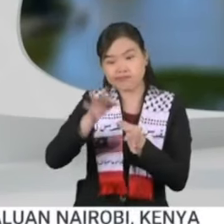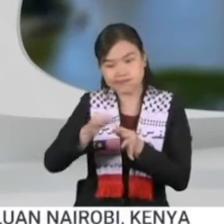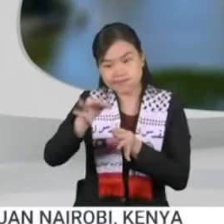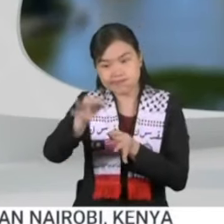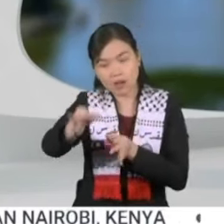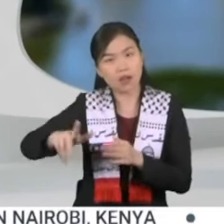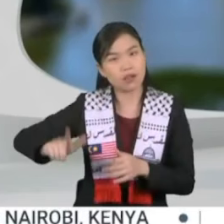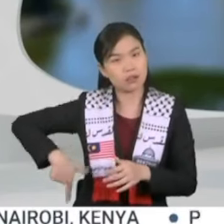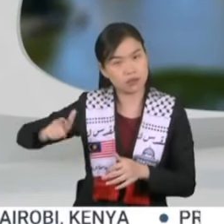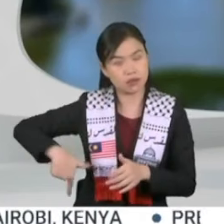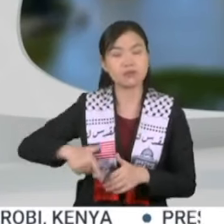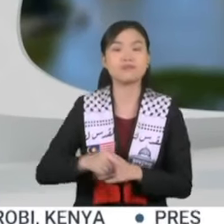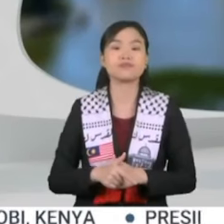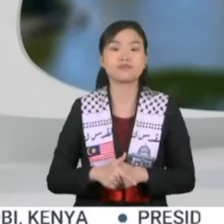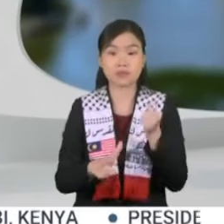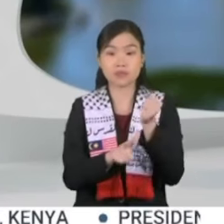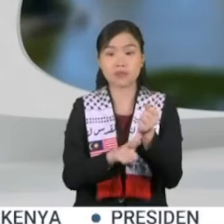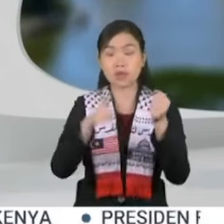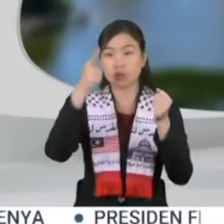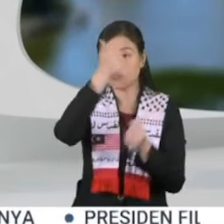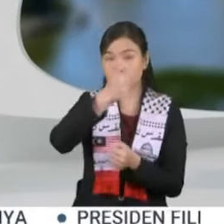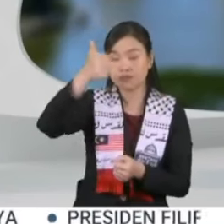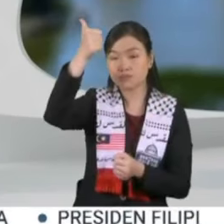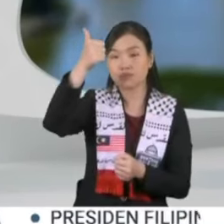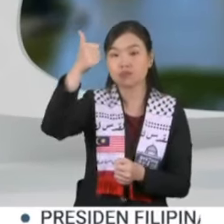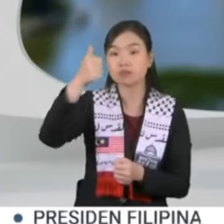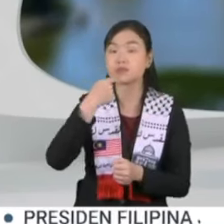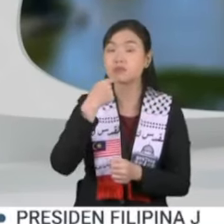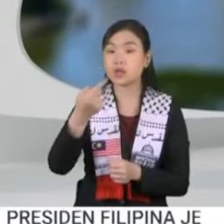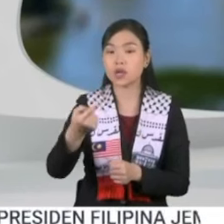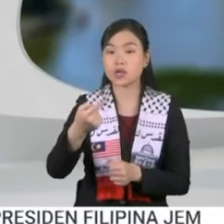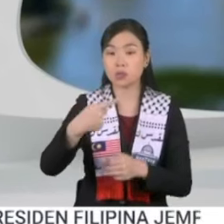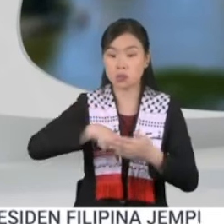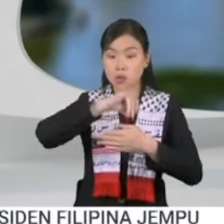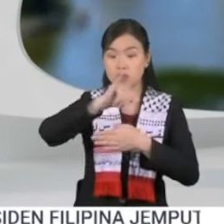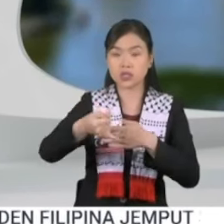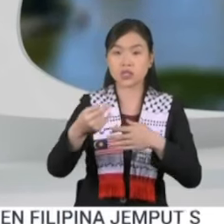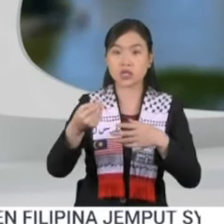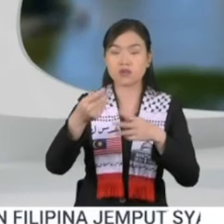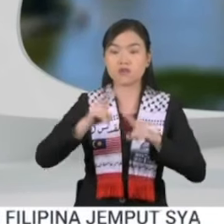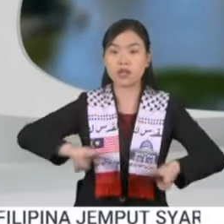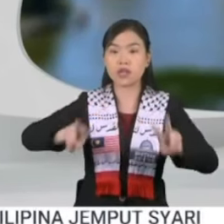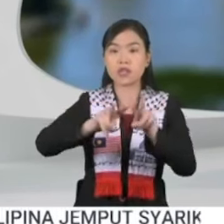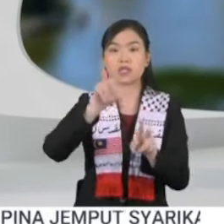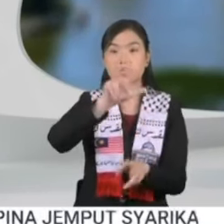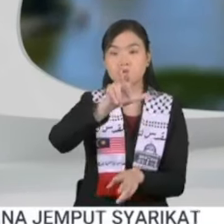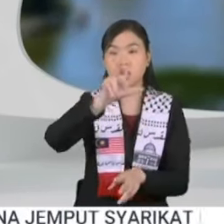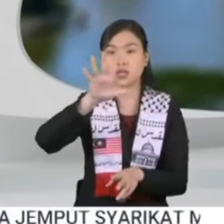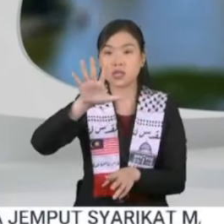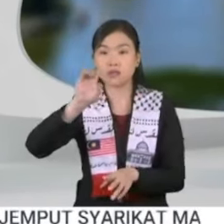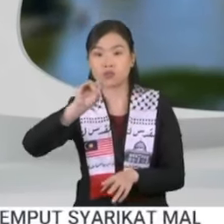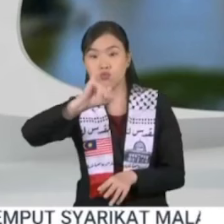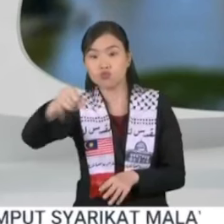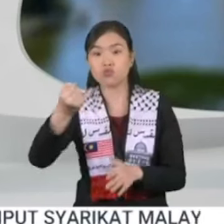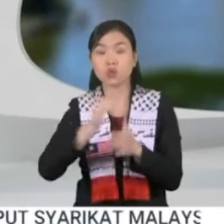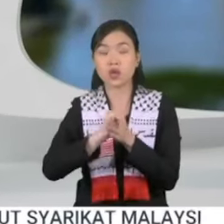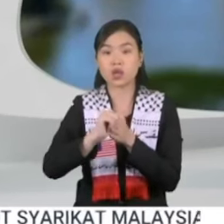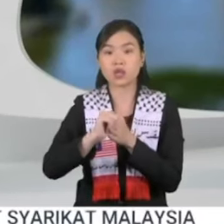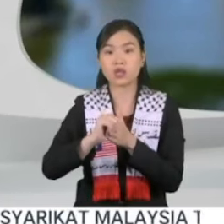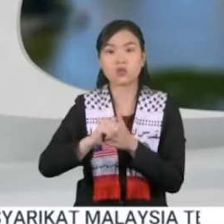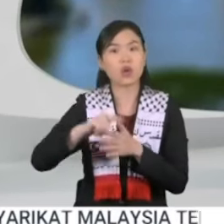kelewatan. Timbalan Premier Dato' Ahmad Douglas Ugambas mendedahkan projek yang bernilai RM385 juta ringgit itu lewat